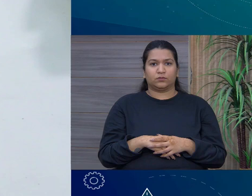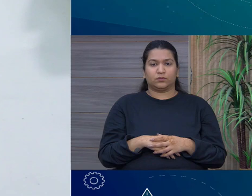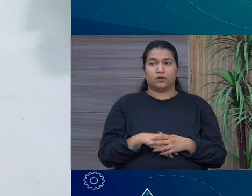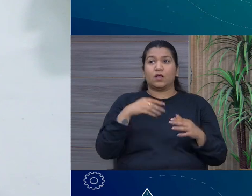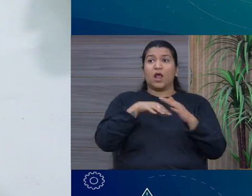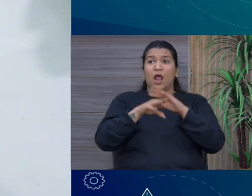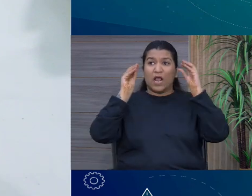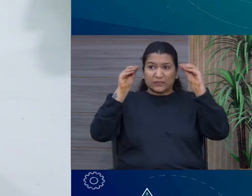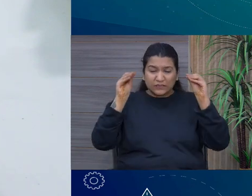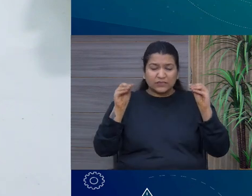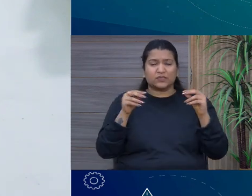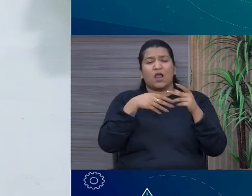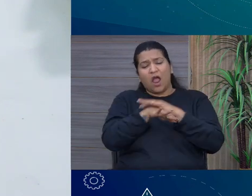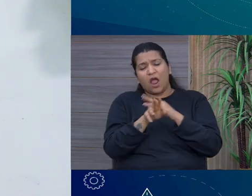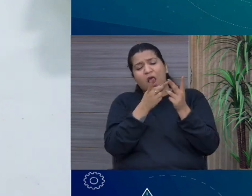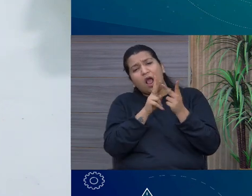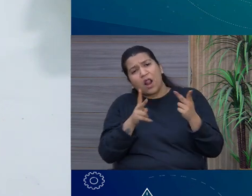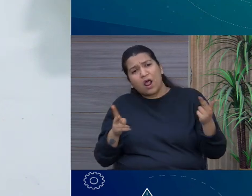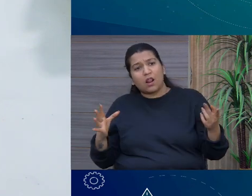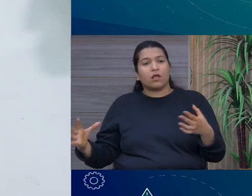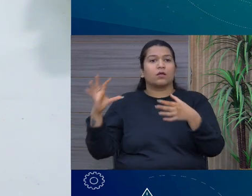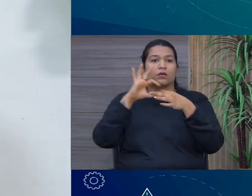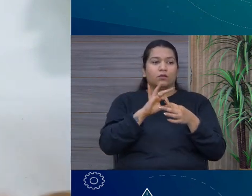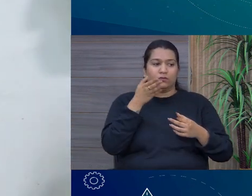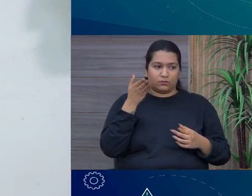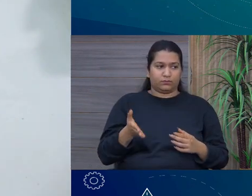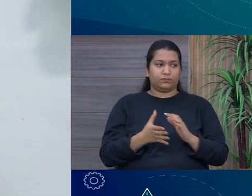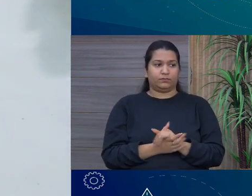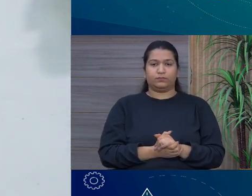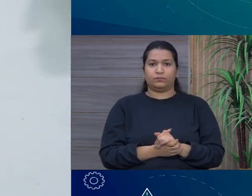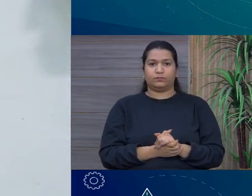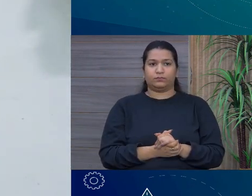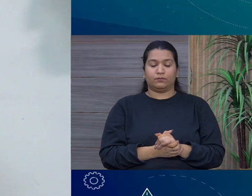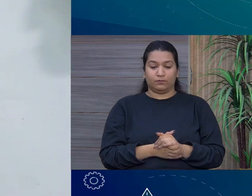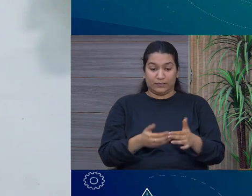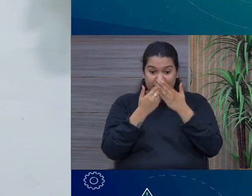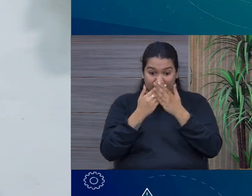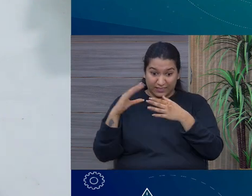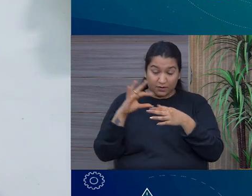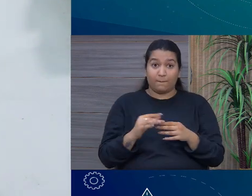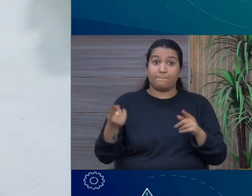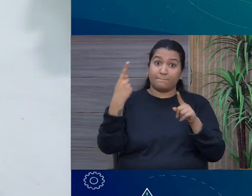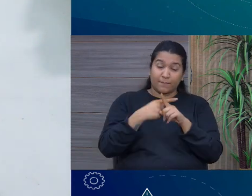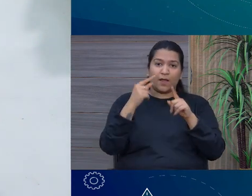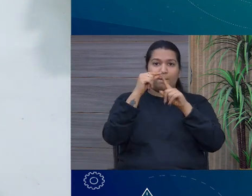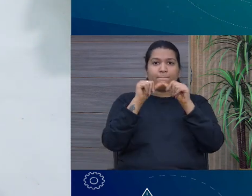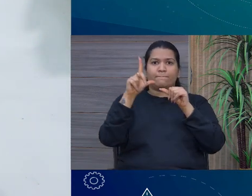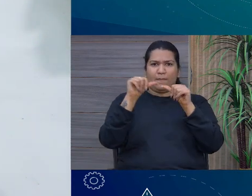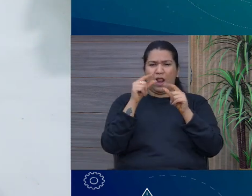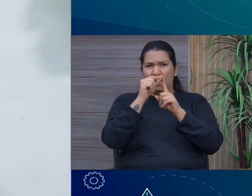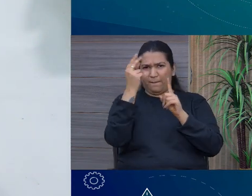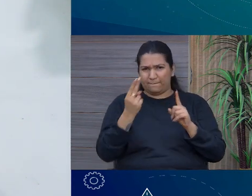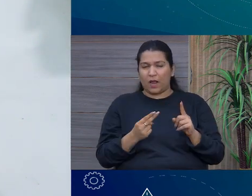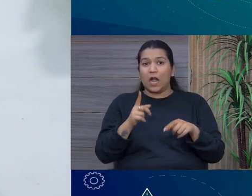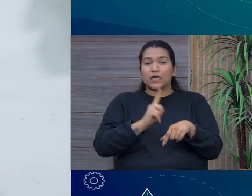संबंधित काफ़ी सारी बातें हैं वो सभी उसके अंदर देखने को परिलक्षित होती हैं। साथ में जो पाला पेंटिंग्स था उसमें थोड़ा सा समय परिवर्तन